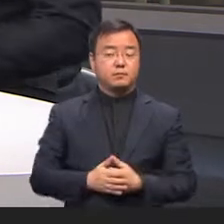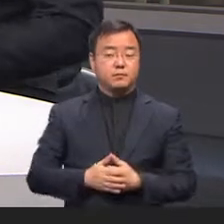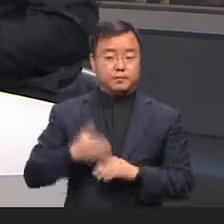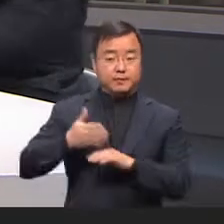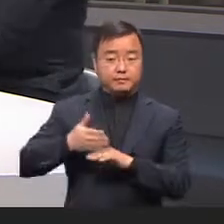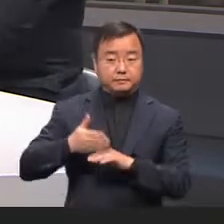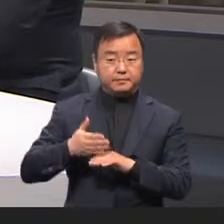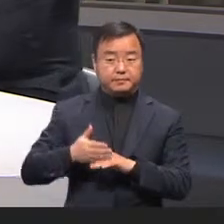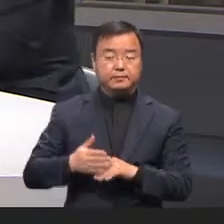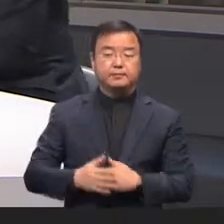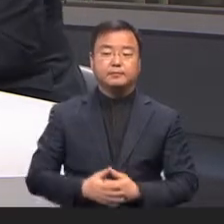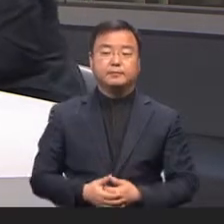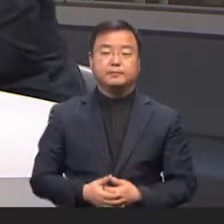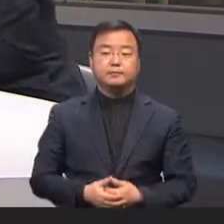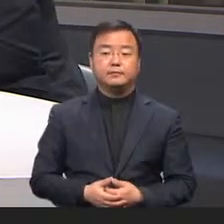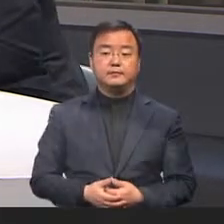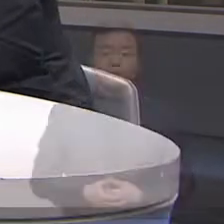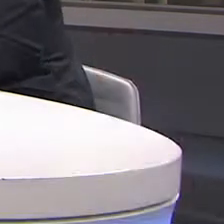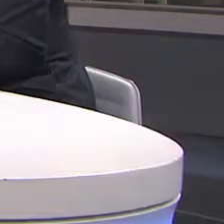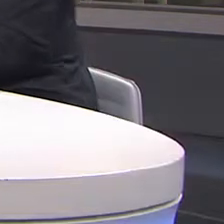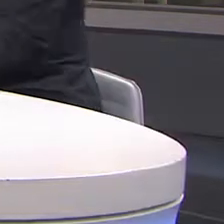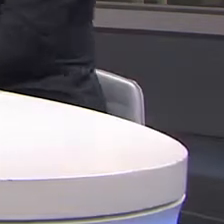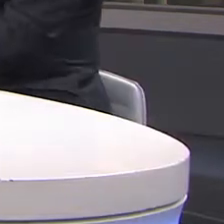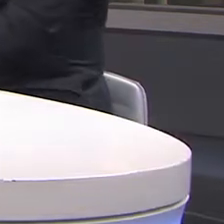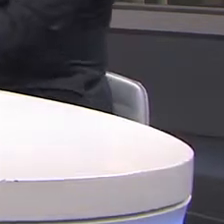오늘 말씀 잘 들었습니다 맞습니다 사람이다